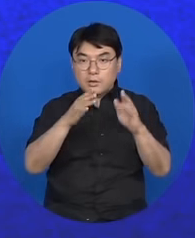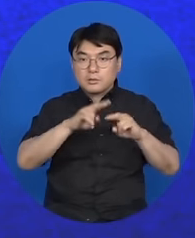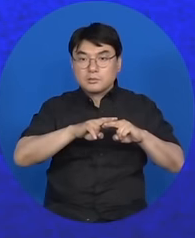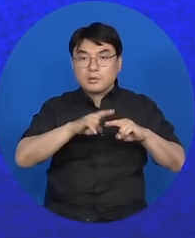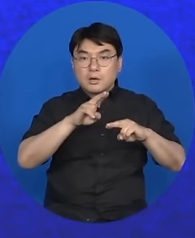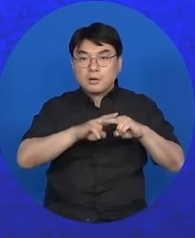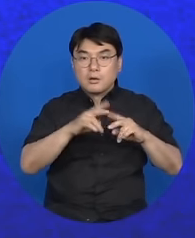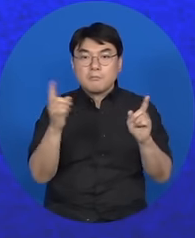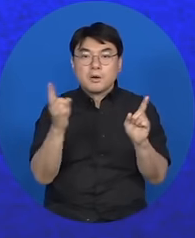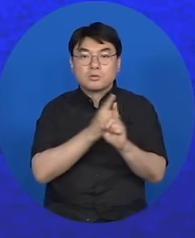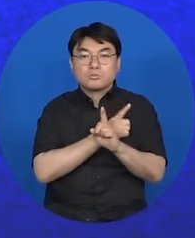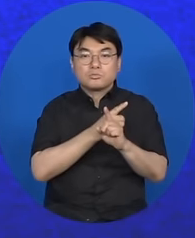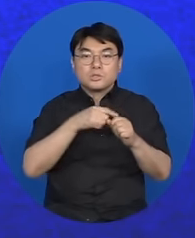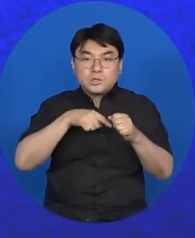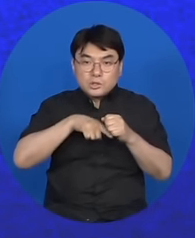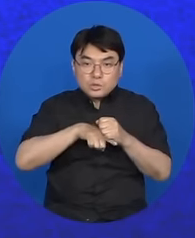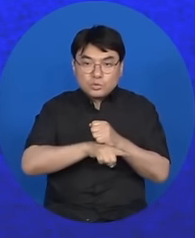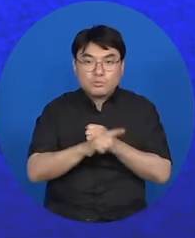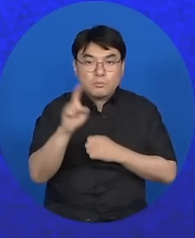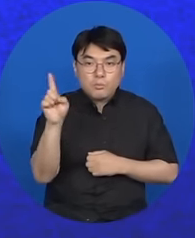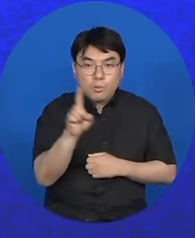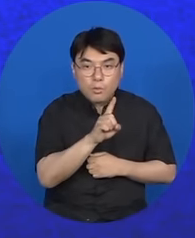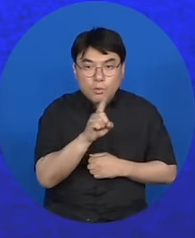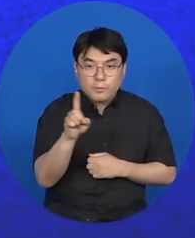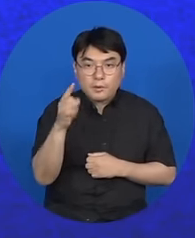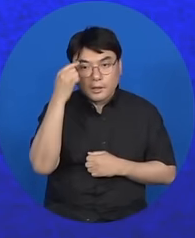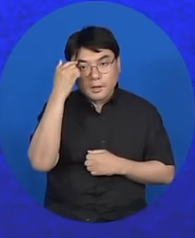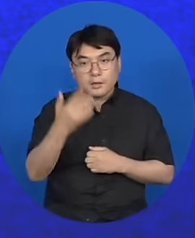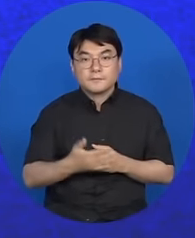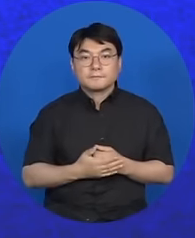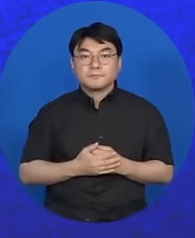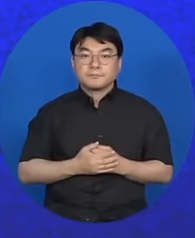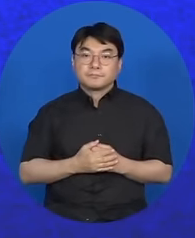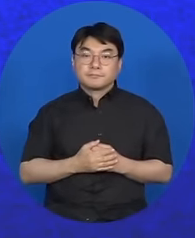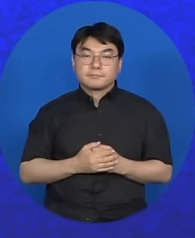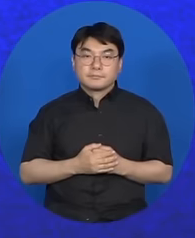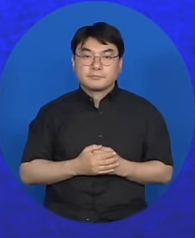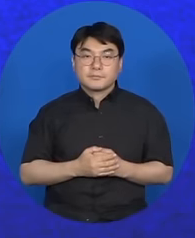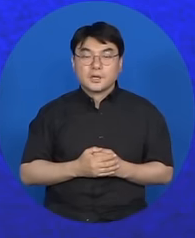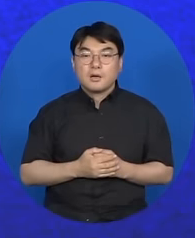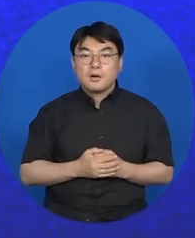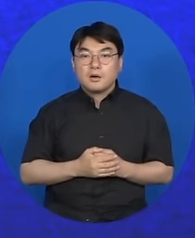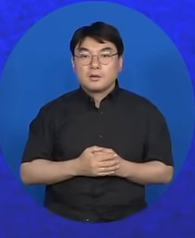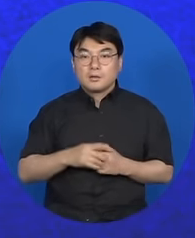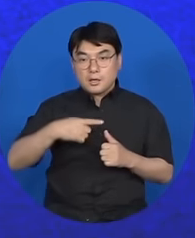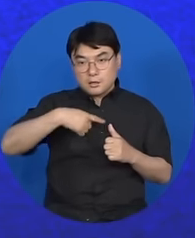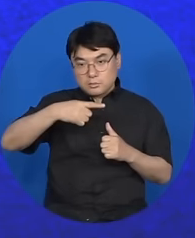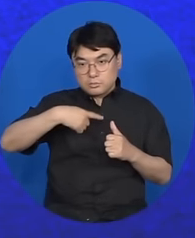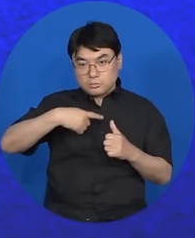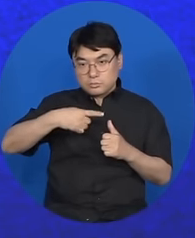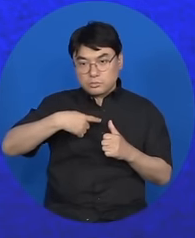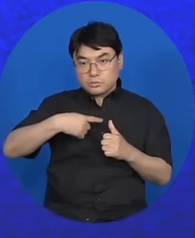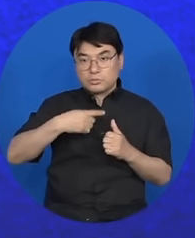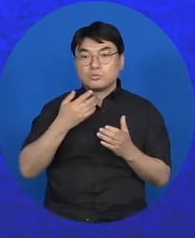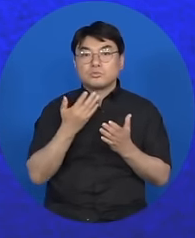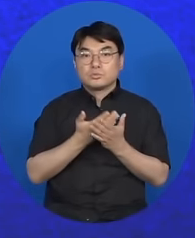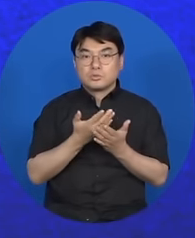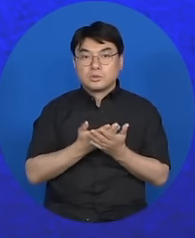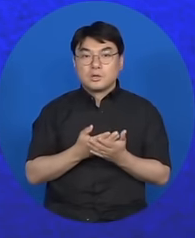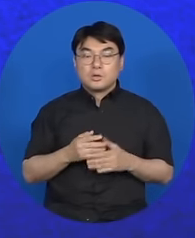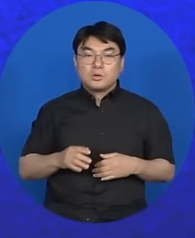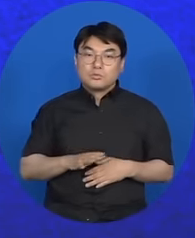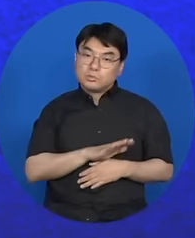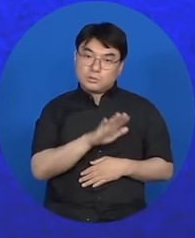이유가 무엇입니까? 주님, 제가 현재 상황을 통하여서 깨달아야 할 교훈은 무엇입니까? 왜냐하면 주님은 괜히